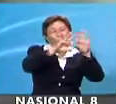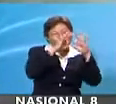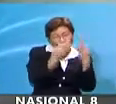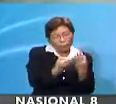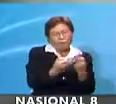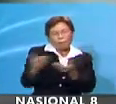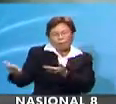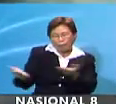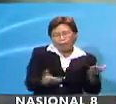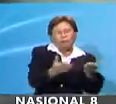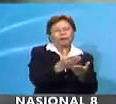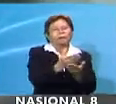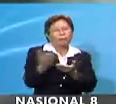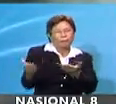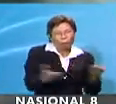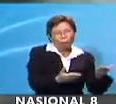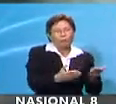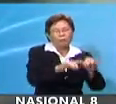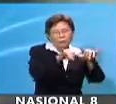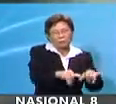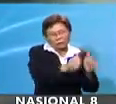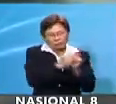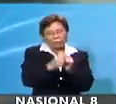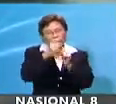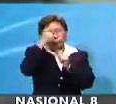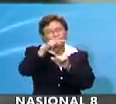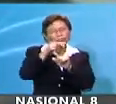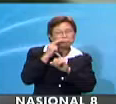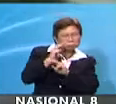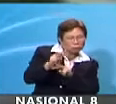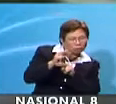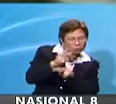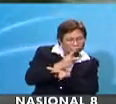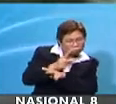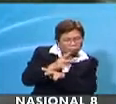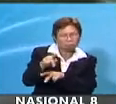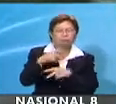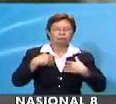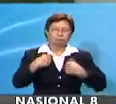keputusan membawa beliau dan Abdul Rahman untuk tinggal bersama bagi memantau keadaan